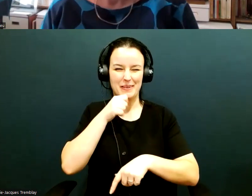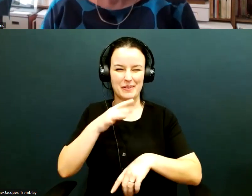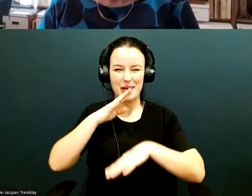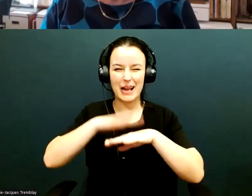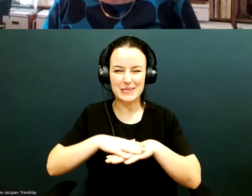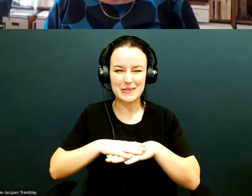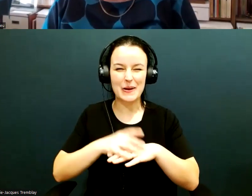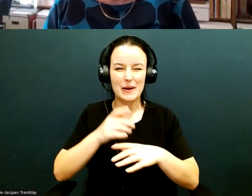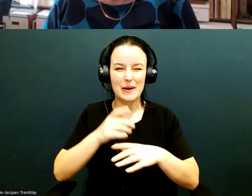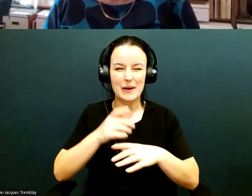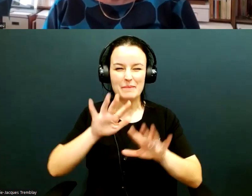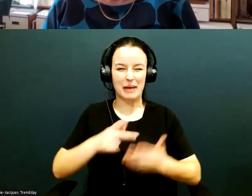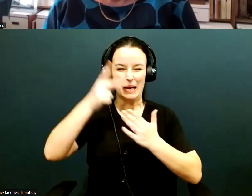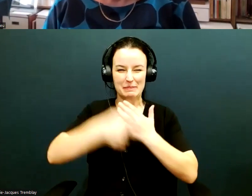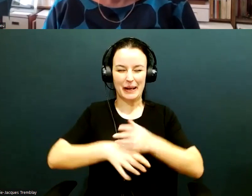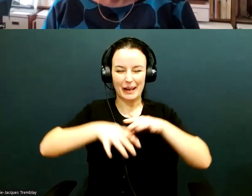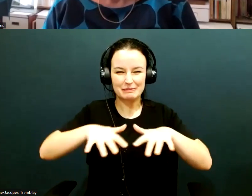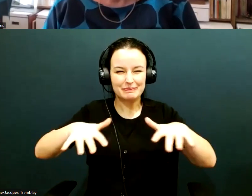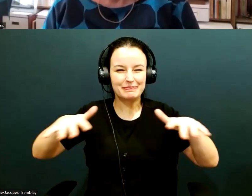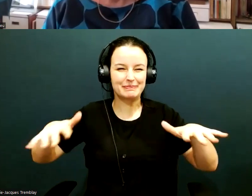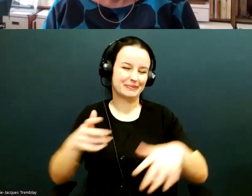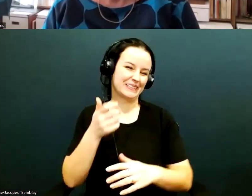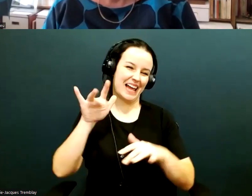peut faire vivre ce programme-là au sein de votre résidence.